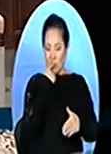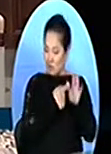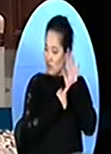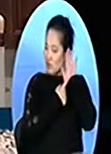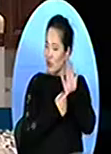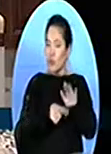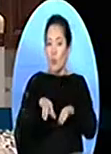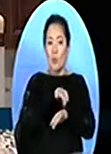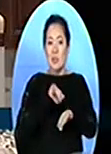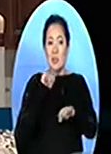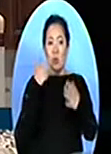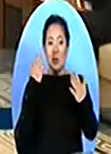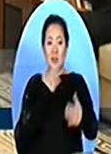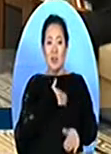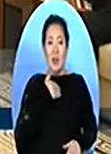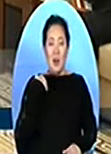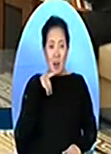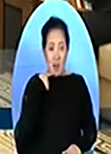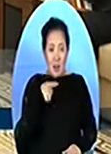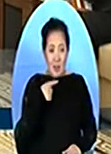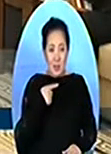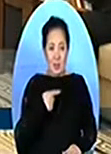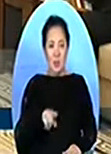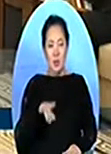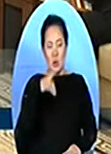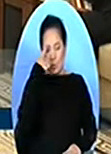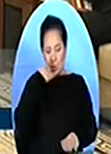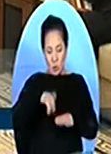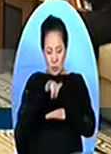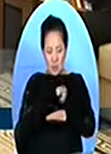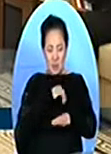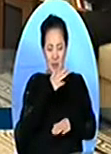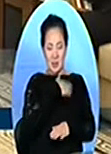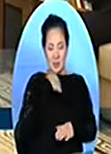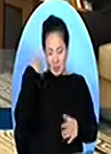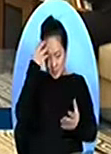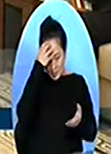дарга онцолж Монгол улсын засан газар олон улсын валютын сангийн хамтын